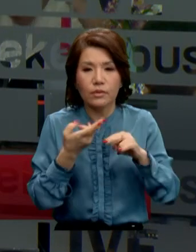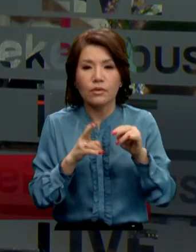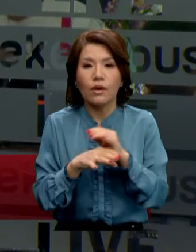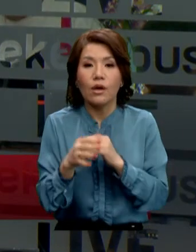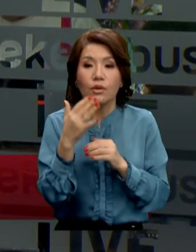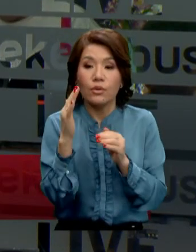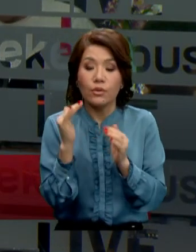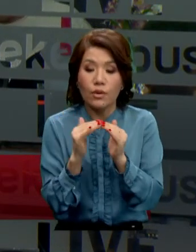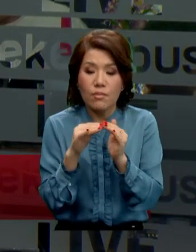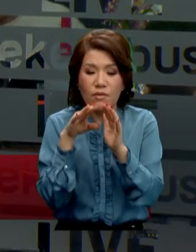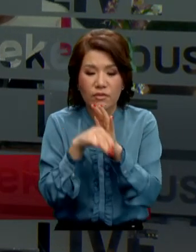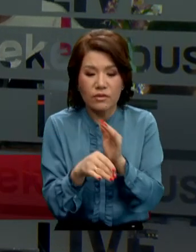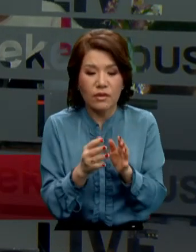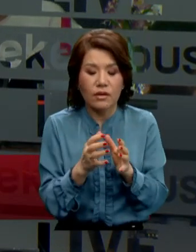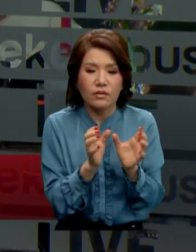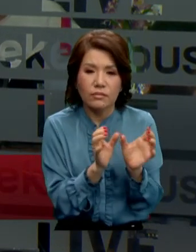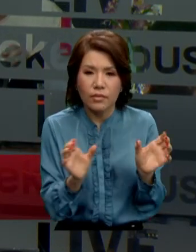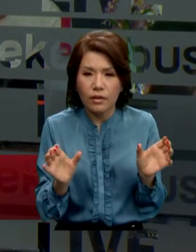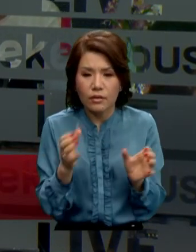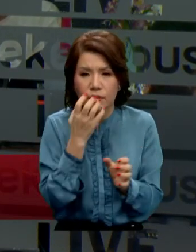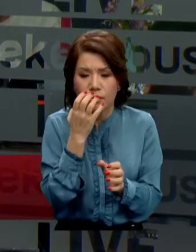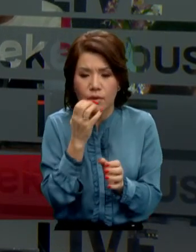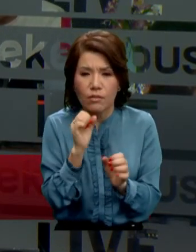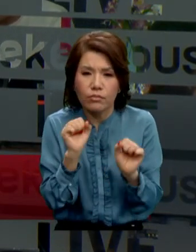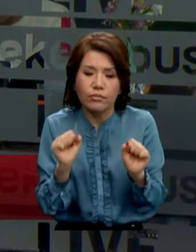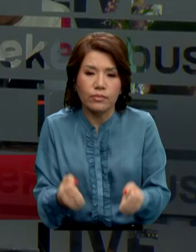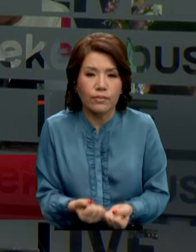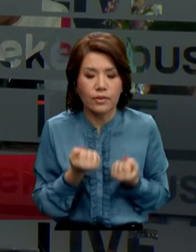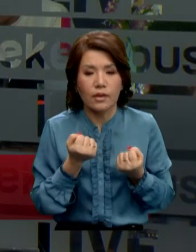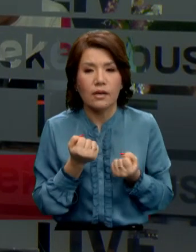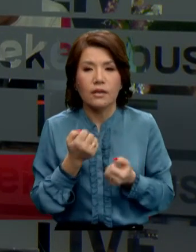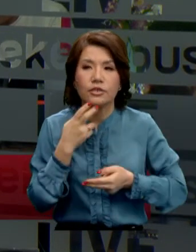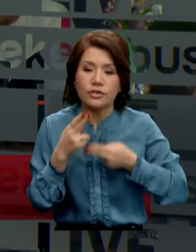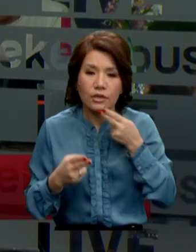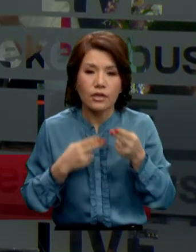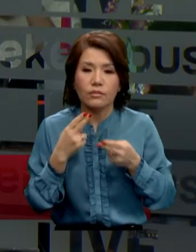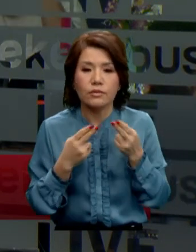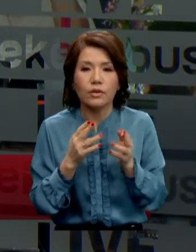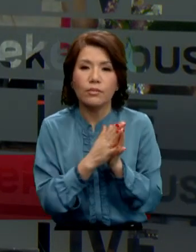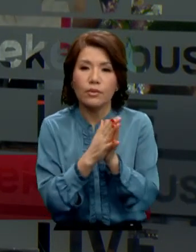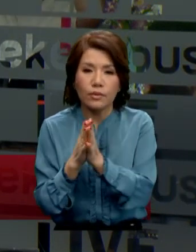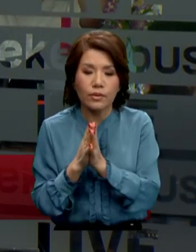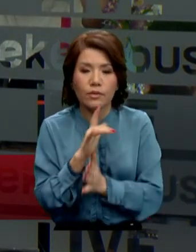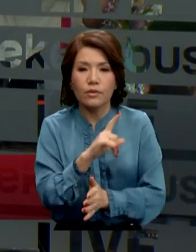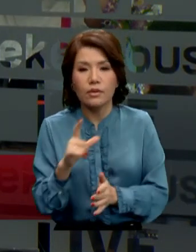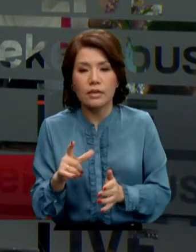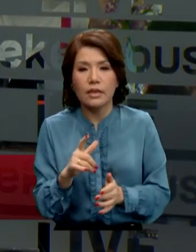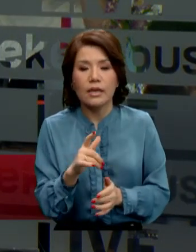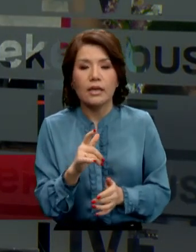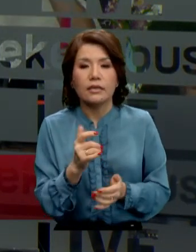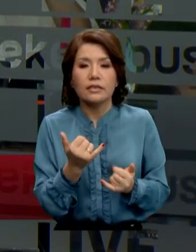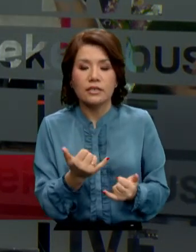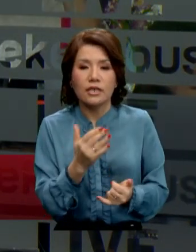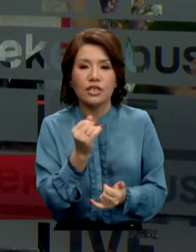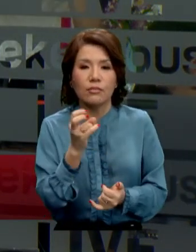қатып, тіршілік ету мүмкін болмай барады деп дабыл қағуда. Аязды Алтайдағы жылу сұраған жандардың жан айқайын әріптесім